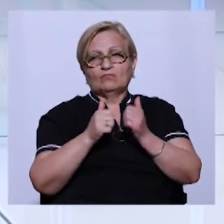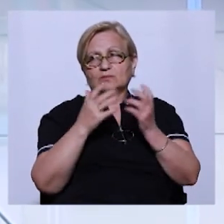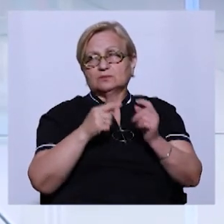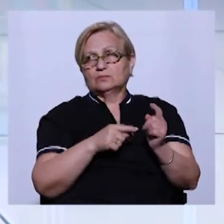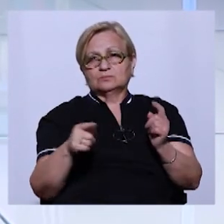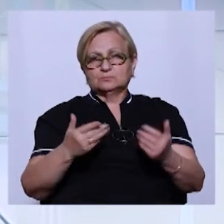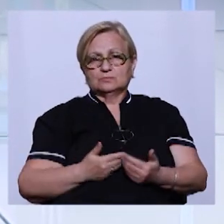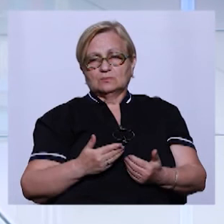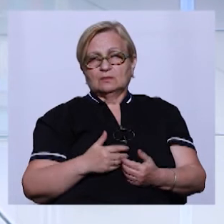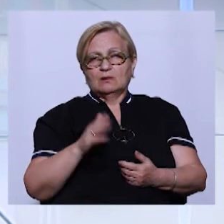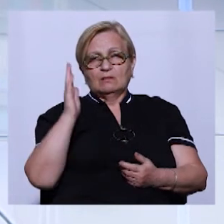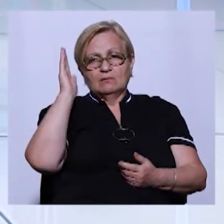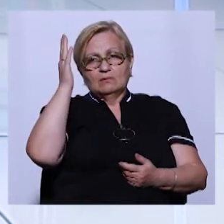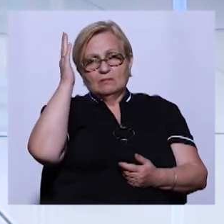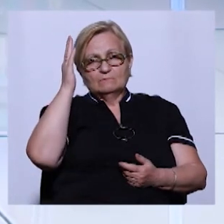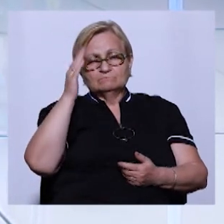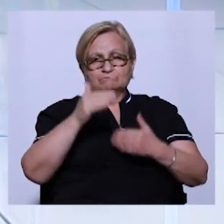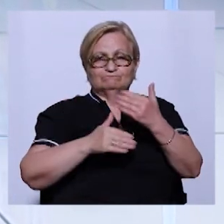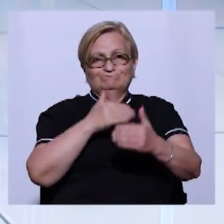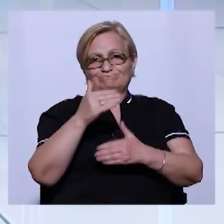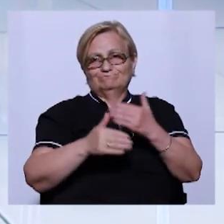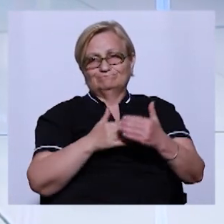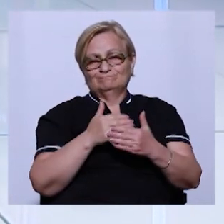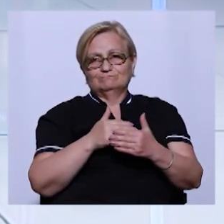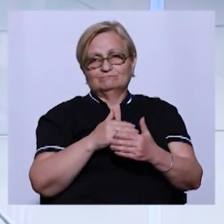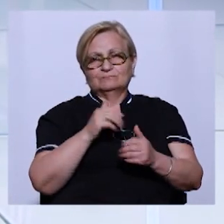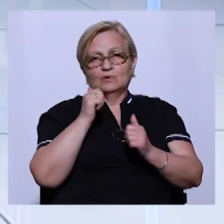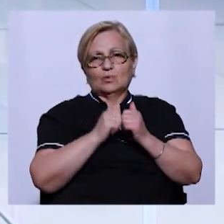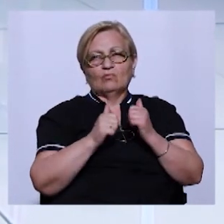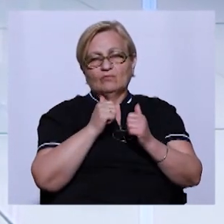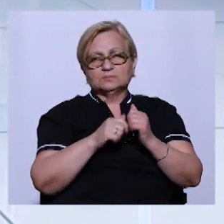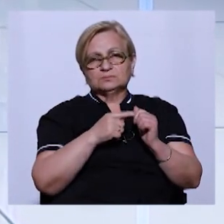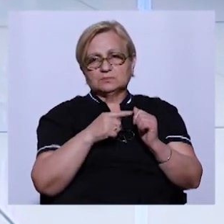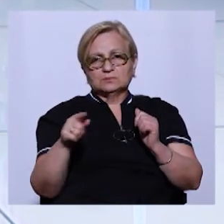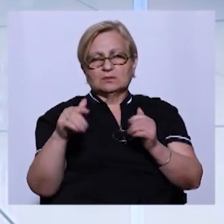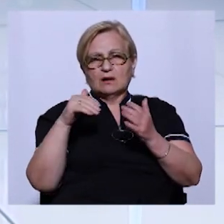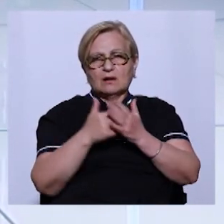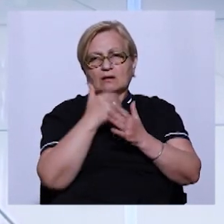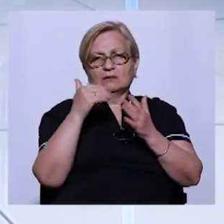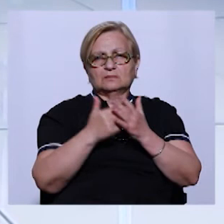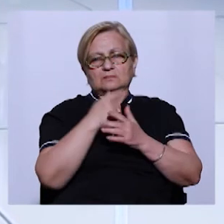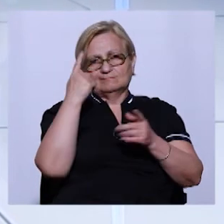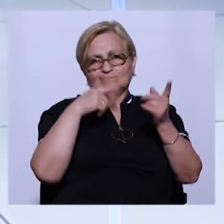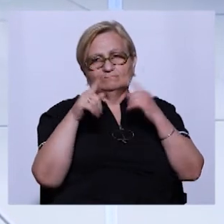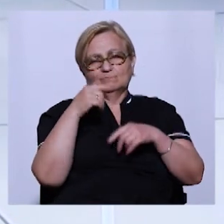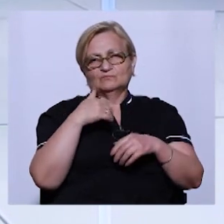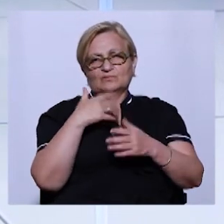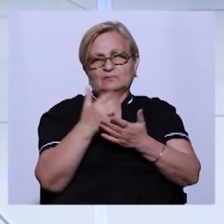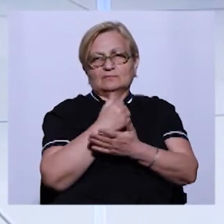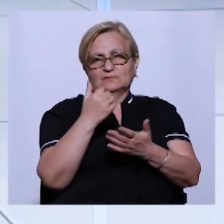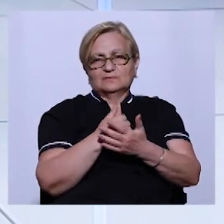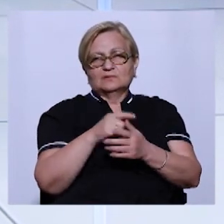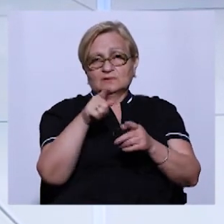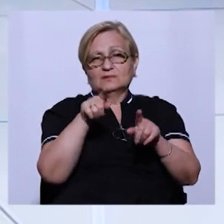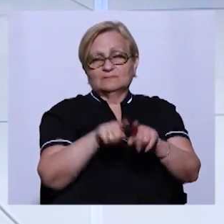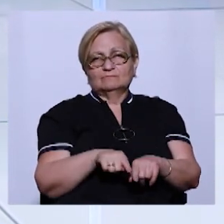და შემდეგ მოგეხსენებათ პროგრესი როგორც მიდის და დღიურად ყოველდღიურად როგორ ახალ-ახალი მიღწევების შემხედვარე ვართ და